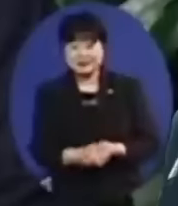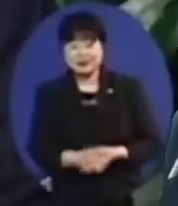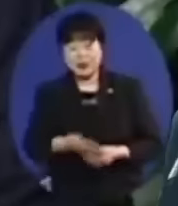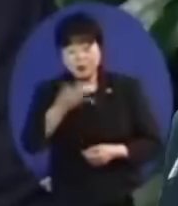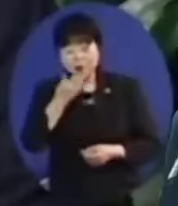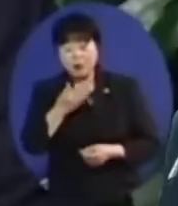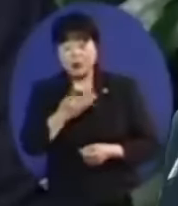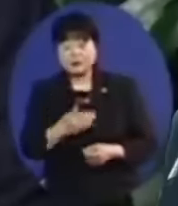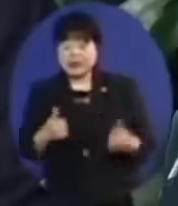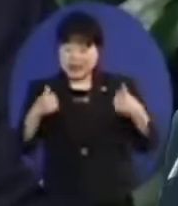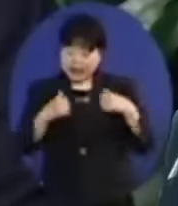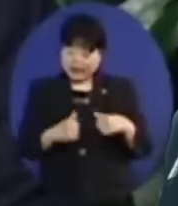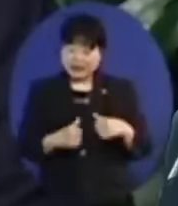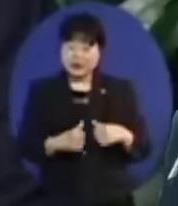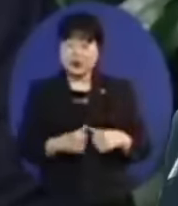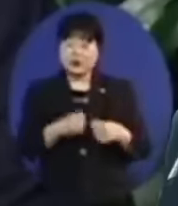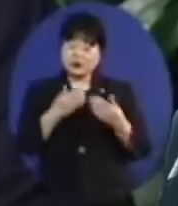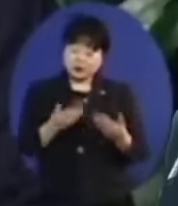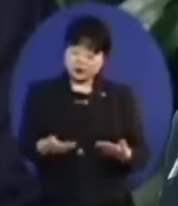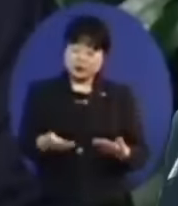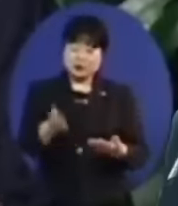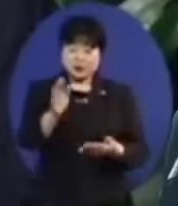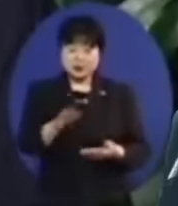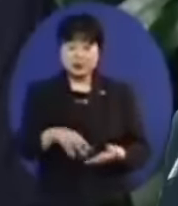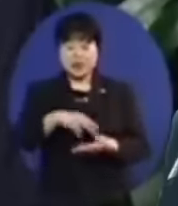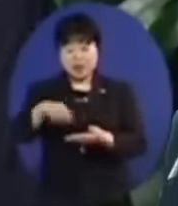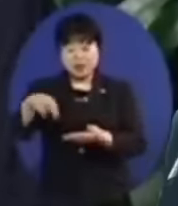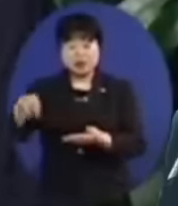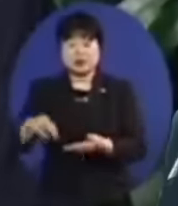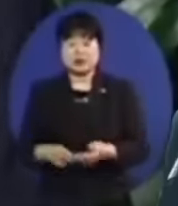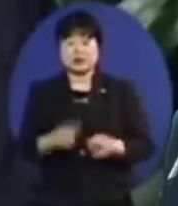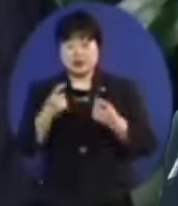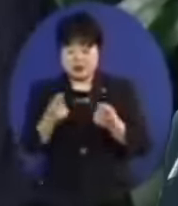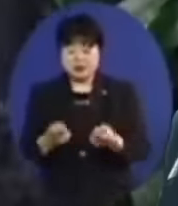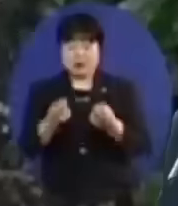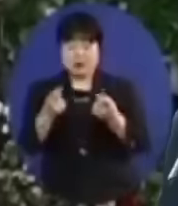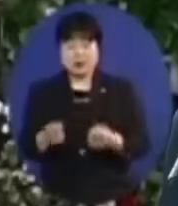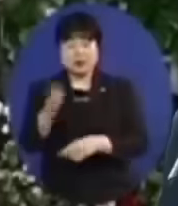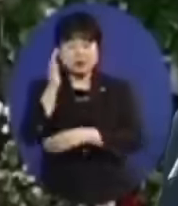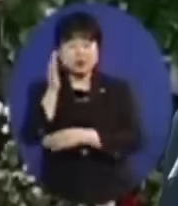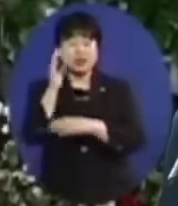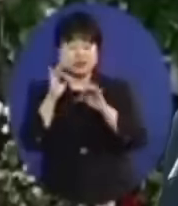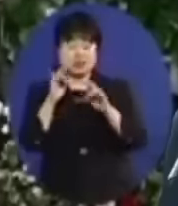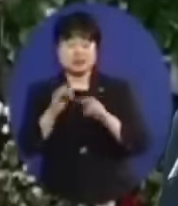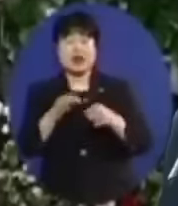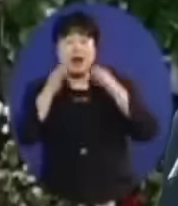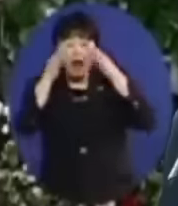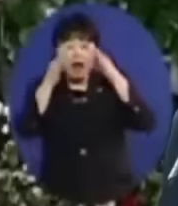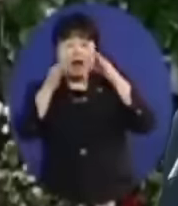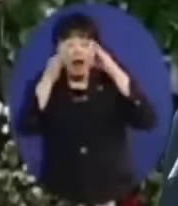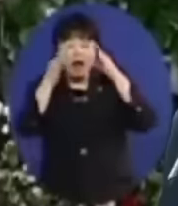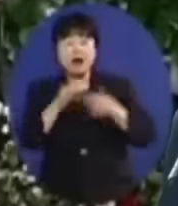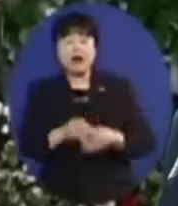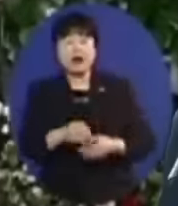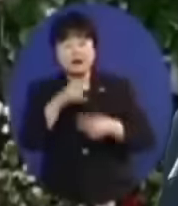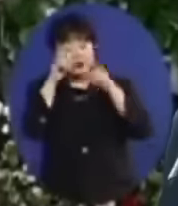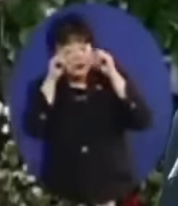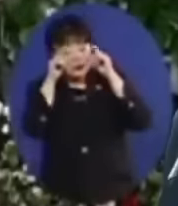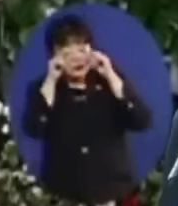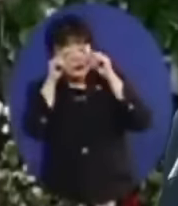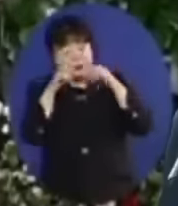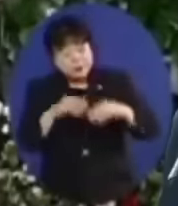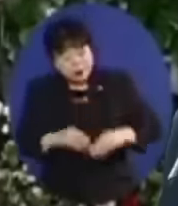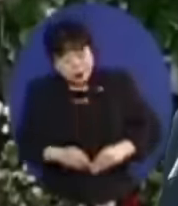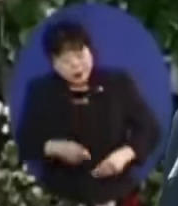먹기도 하고 입기도 하고 쉬기도 하였는데 자꾸 돌아다니니까 그러지 못하지 않습니까? 수고하고 애쓰고 못 자고 주리고